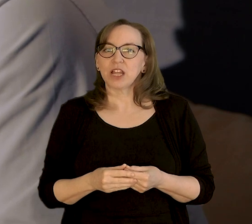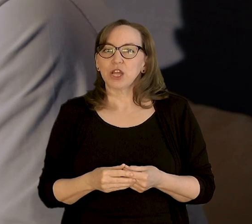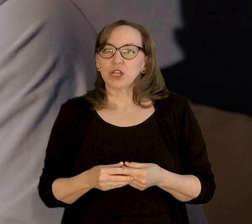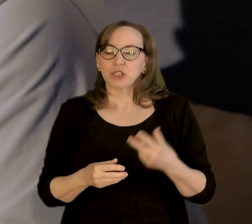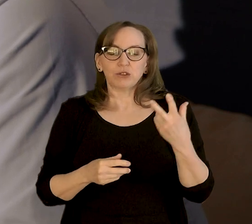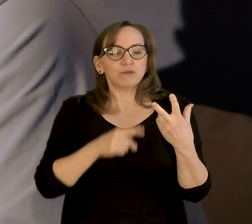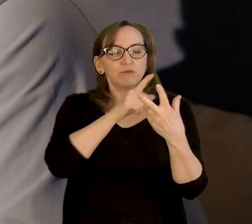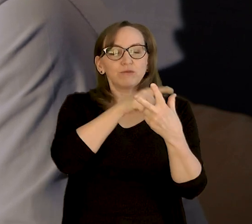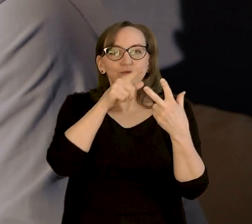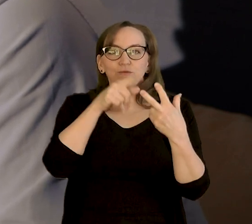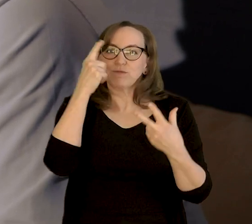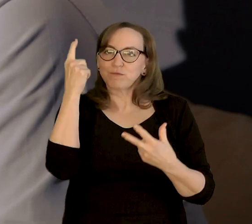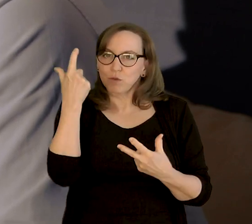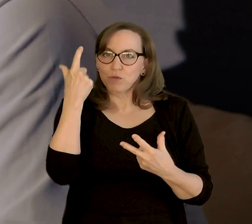złoczyńcom